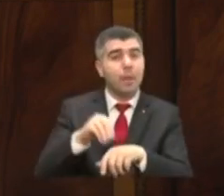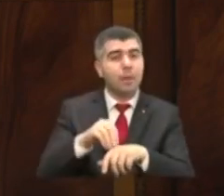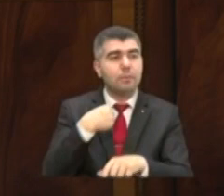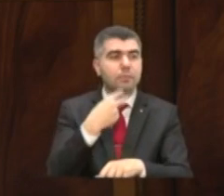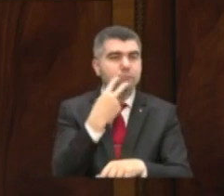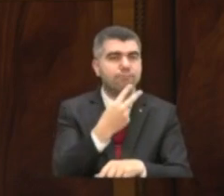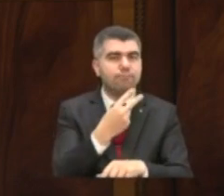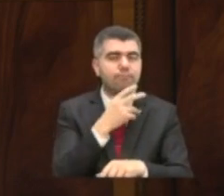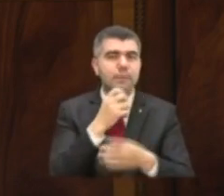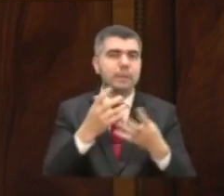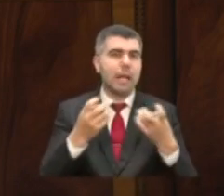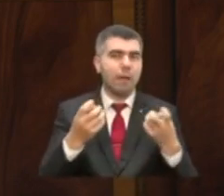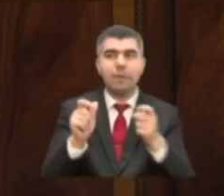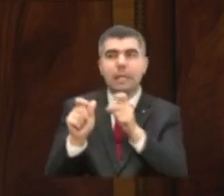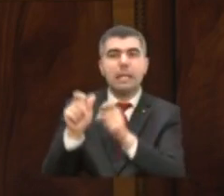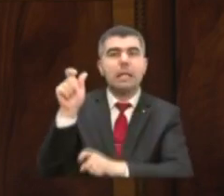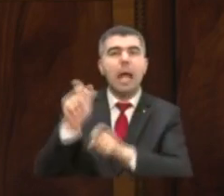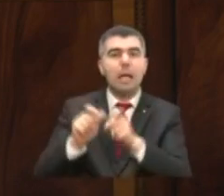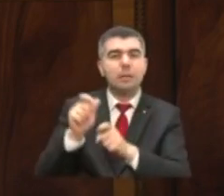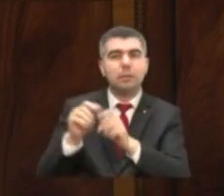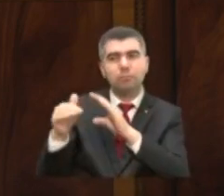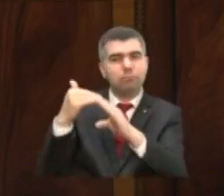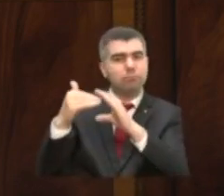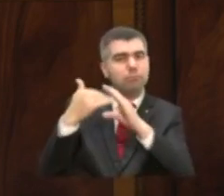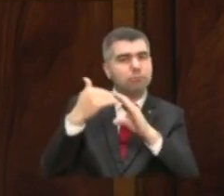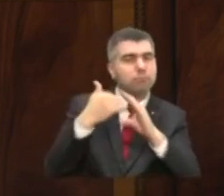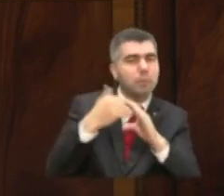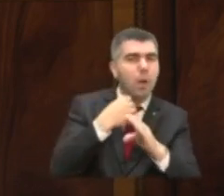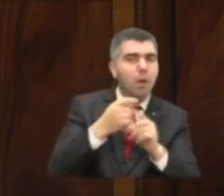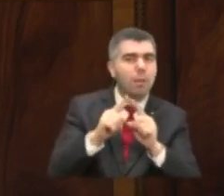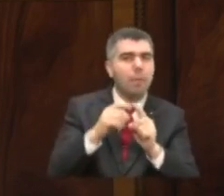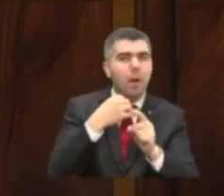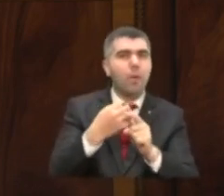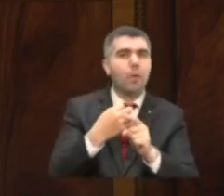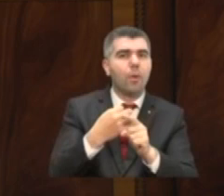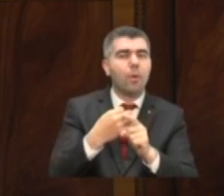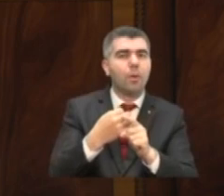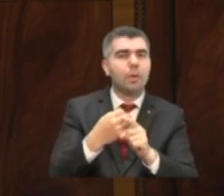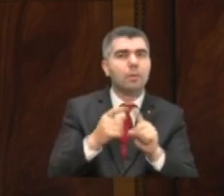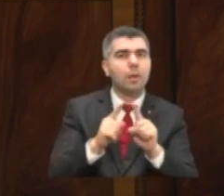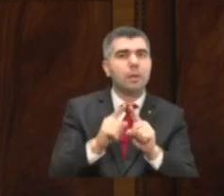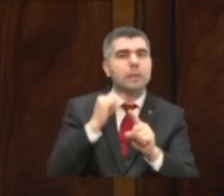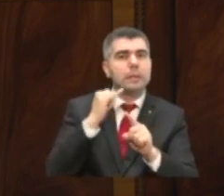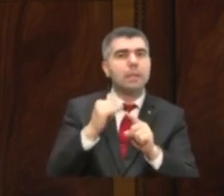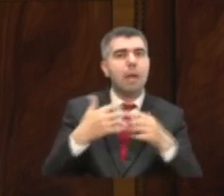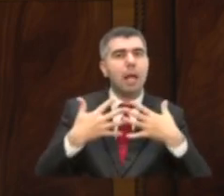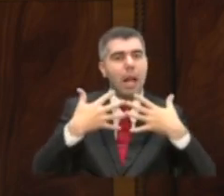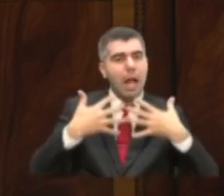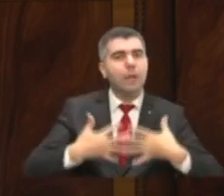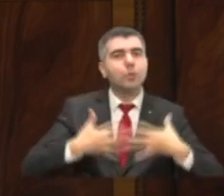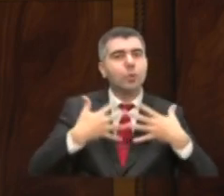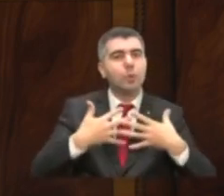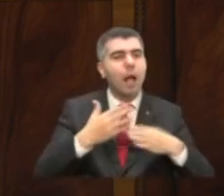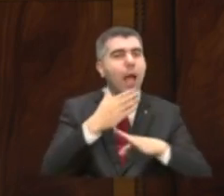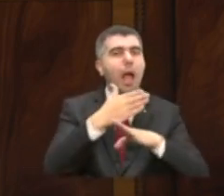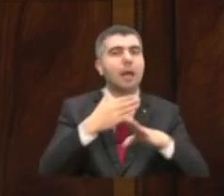ما يشتكي المواطنات والمواطنين عبر تراب المملكة من واحد الداء، ألا وهو دائما سكانير ما خدامش. هذه